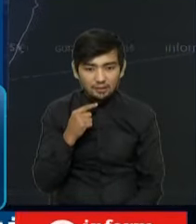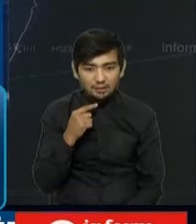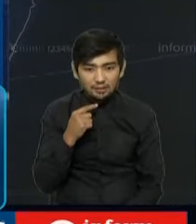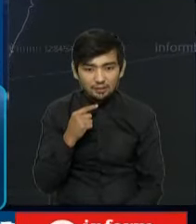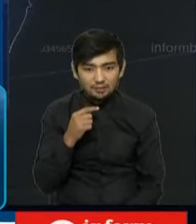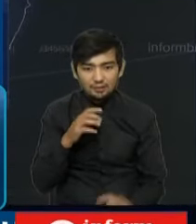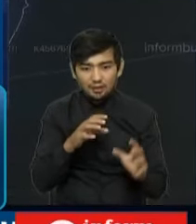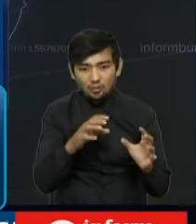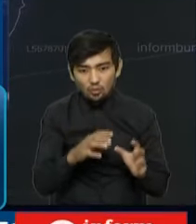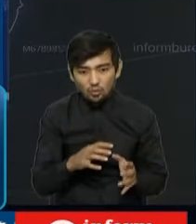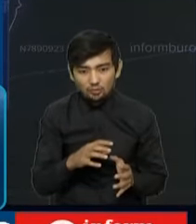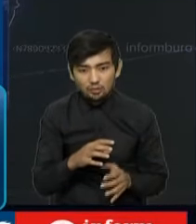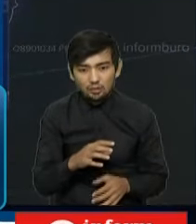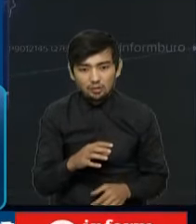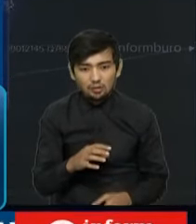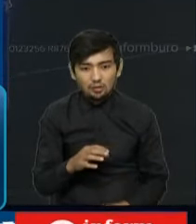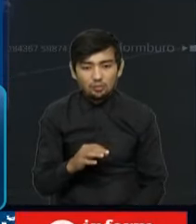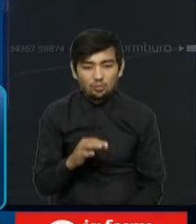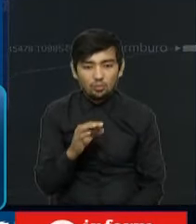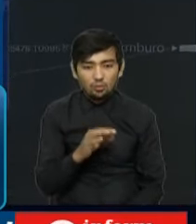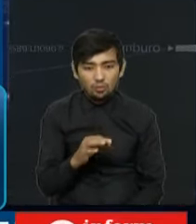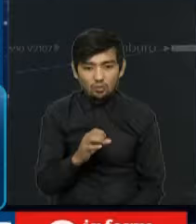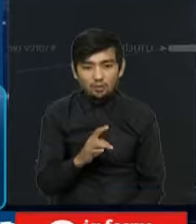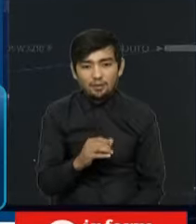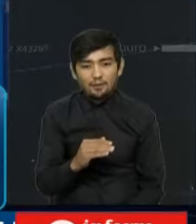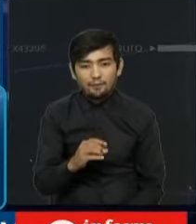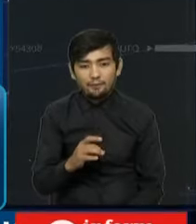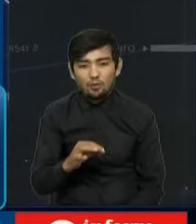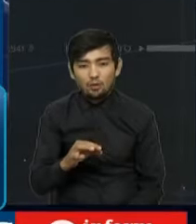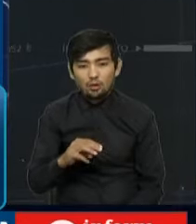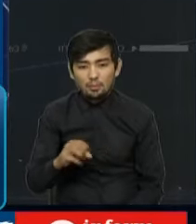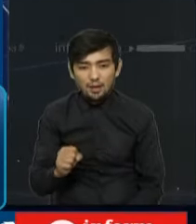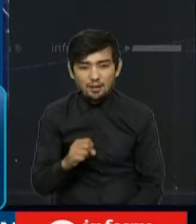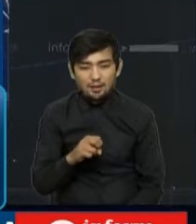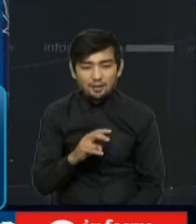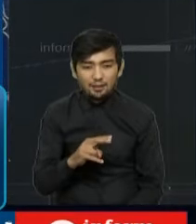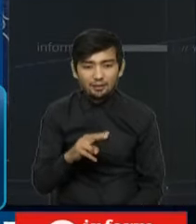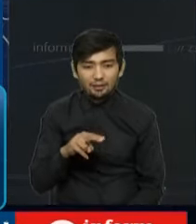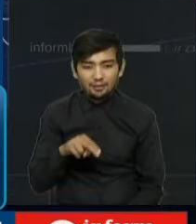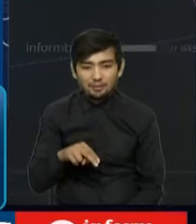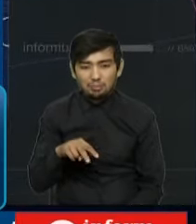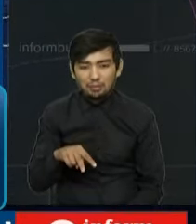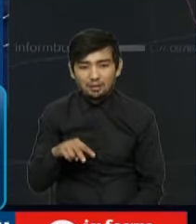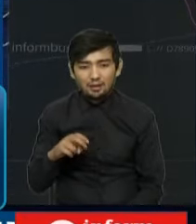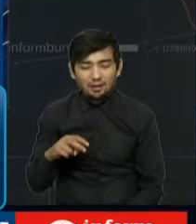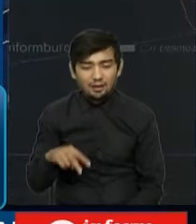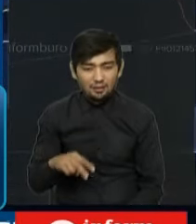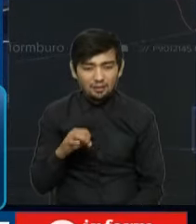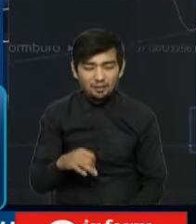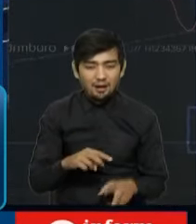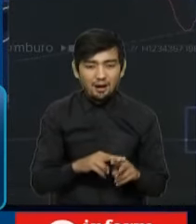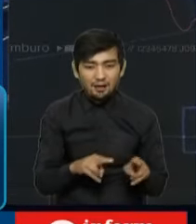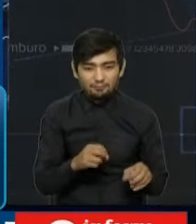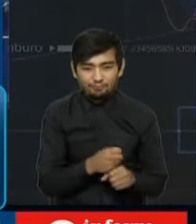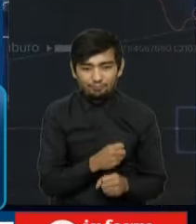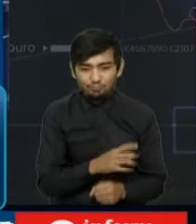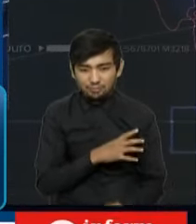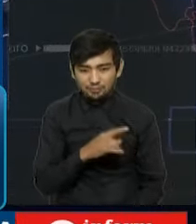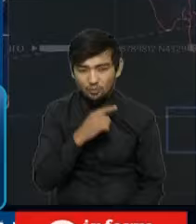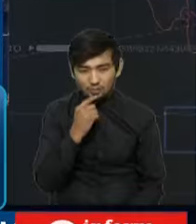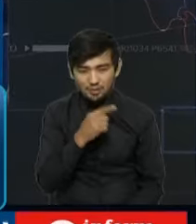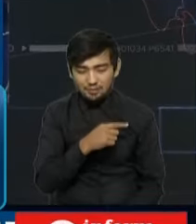российский закон об реформе НДФЛ. То есть там тоже взяли таким образом.